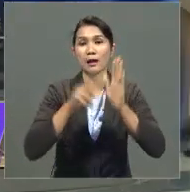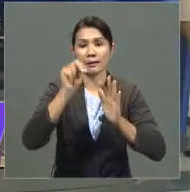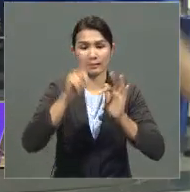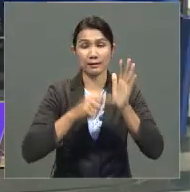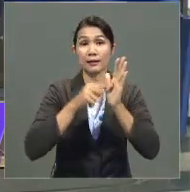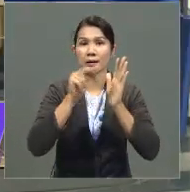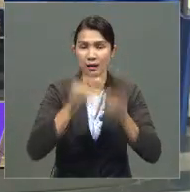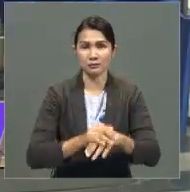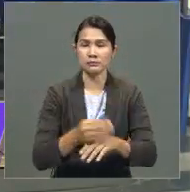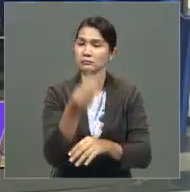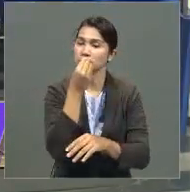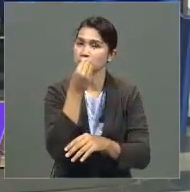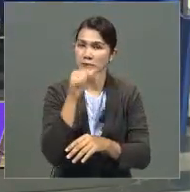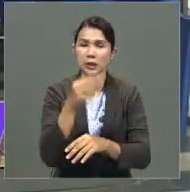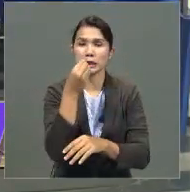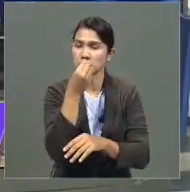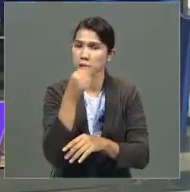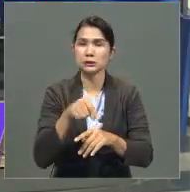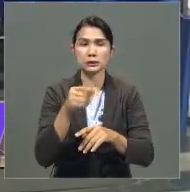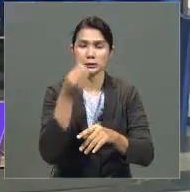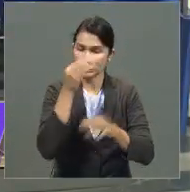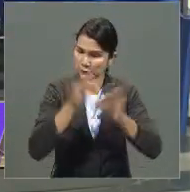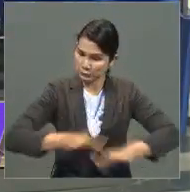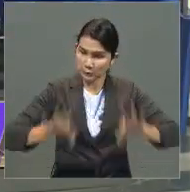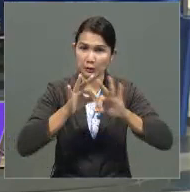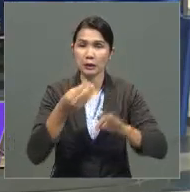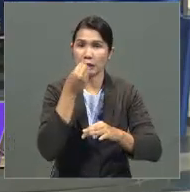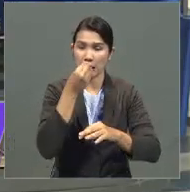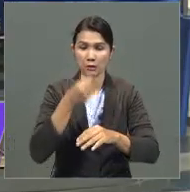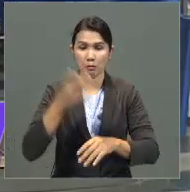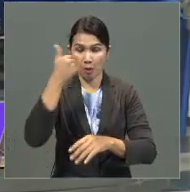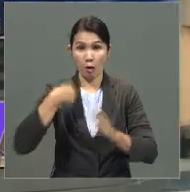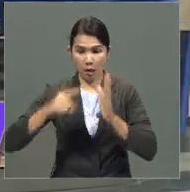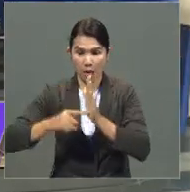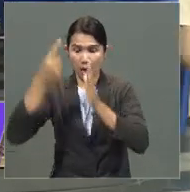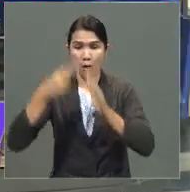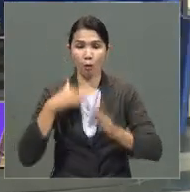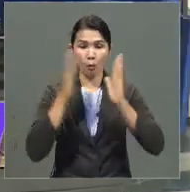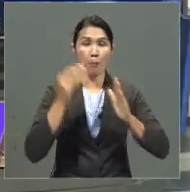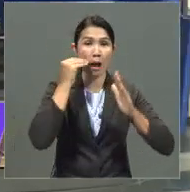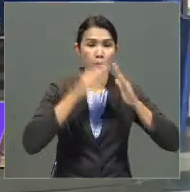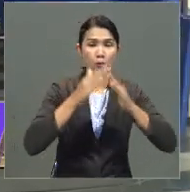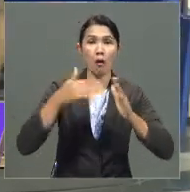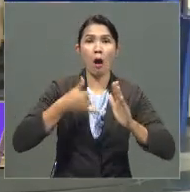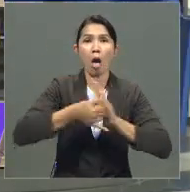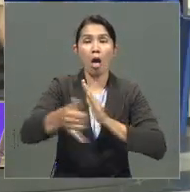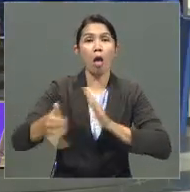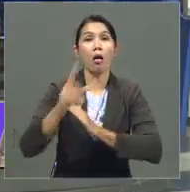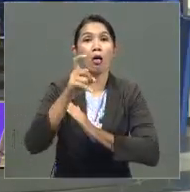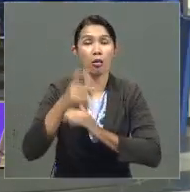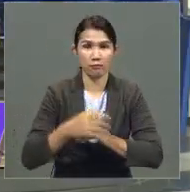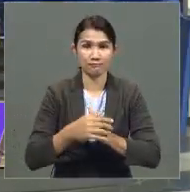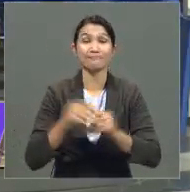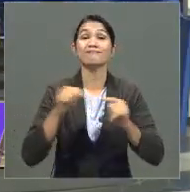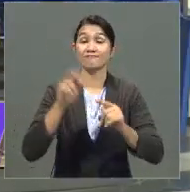ำคัญคืออาหารการกินอาหารสดนี่แหละอาหารสำเร็จรูปเนี่ยวันแรกต้องถึงเลยเพราะชาวบ้านออกมาไม่ได ้ เดี๋ยวเราไปดูนะฮะที่น่านนะ